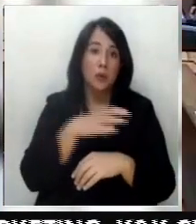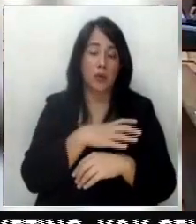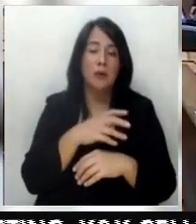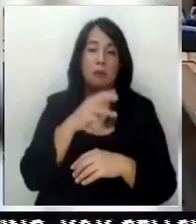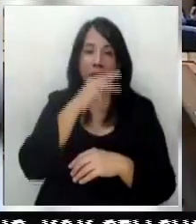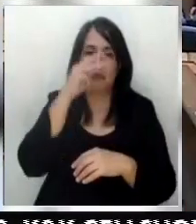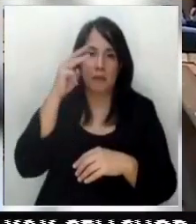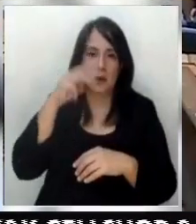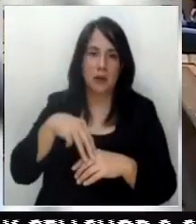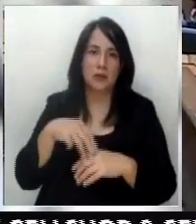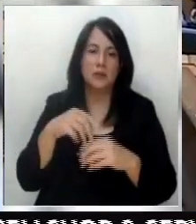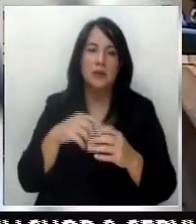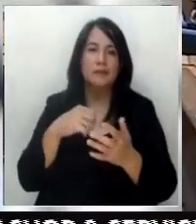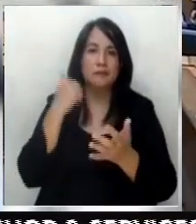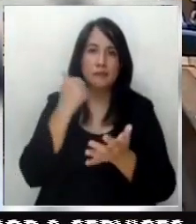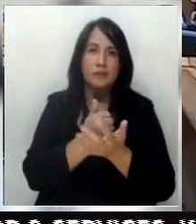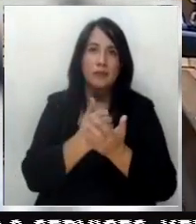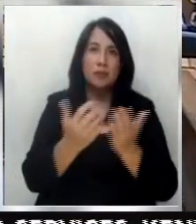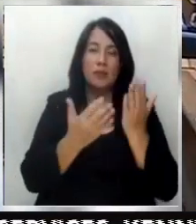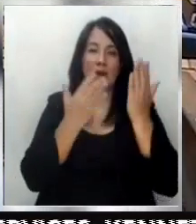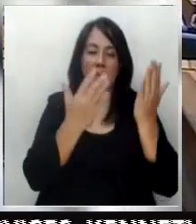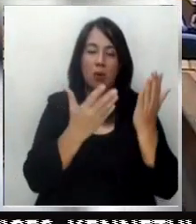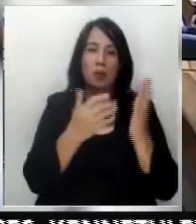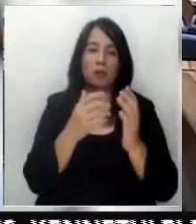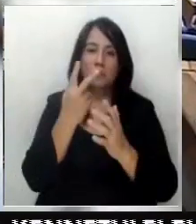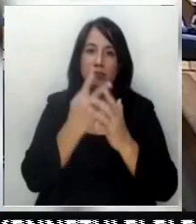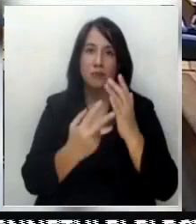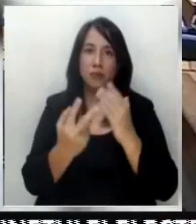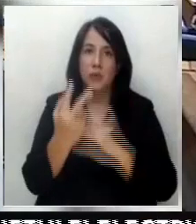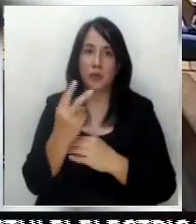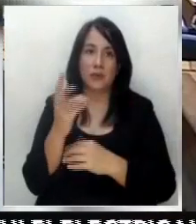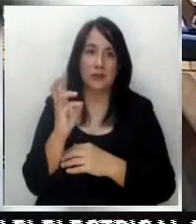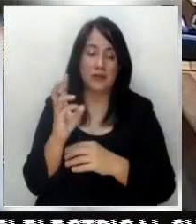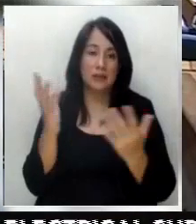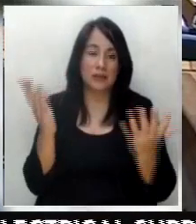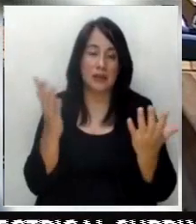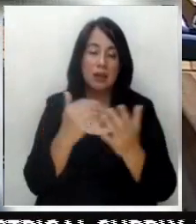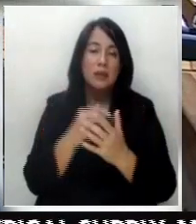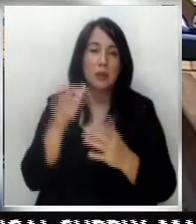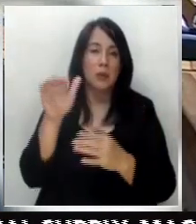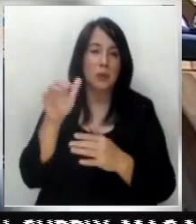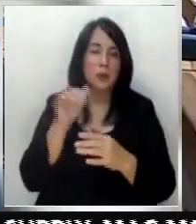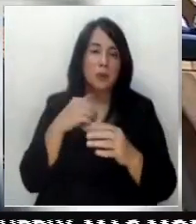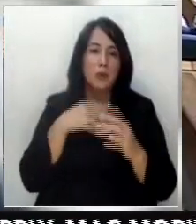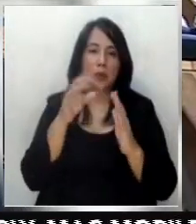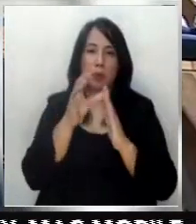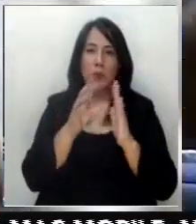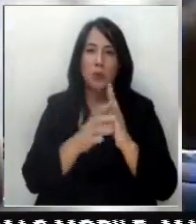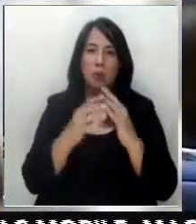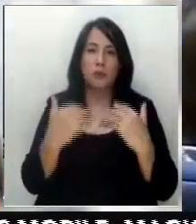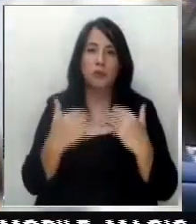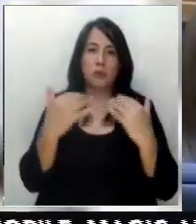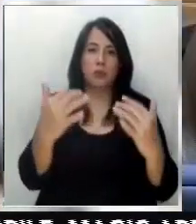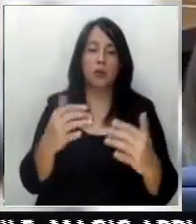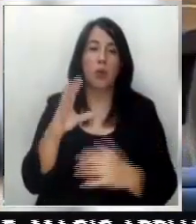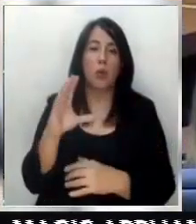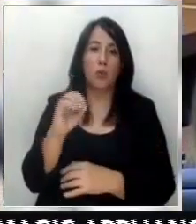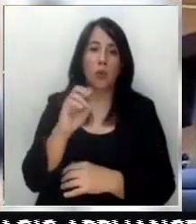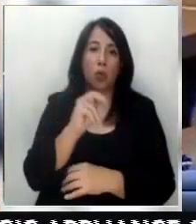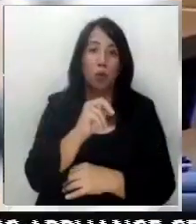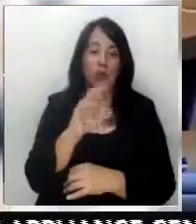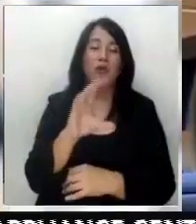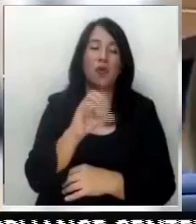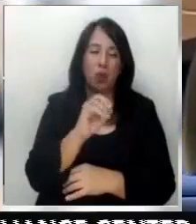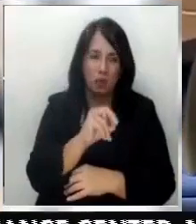ito na ipasa ang Resolution of Both Houses 6 na nagpapatawag sa isang Constitutional Convention o CONCON para amyendahan